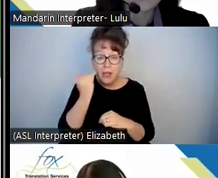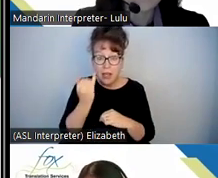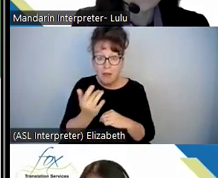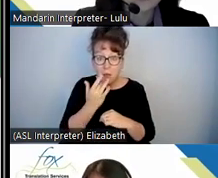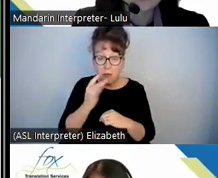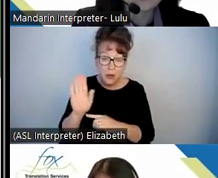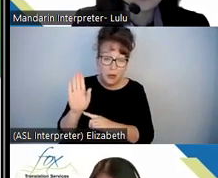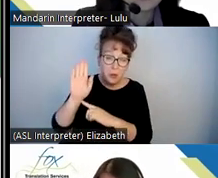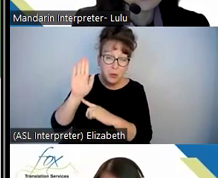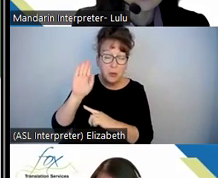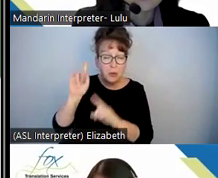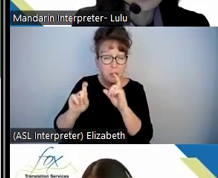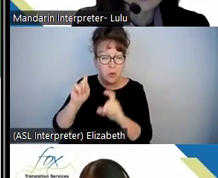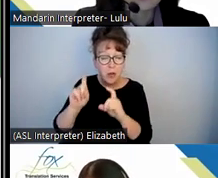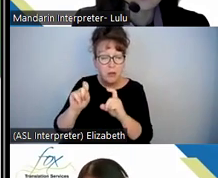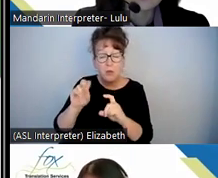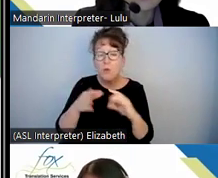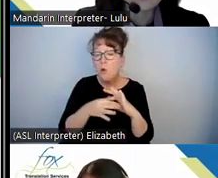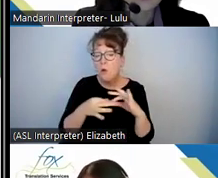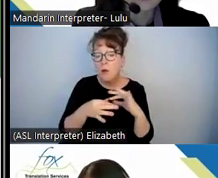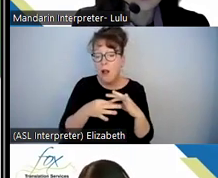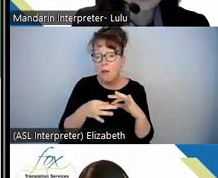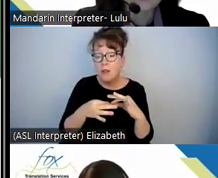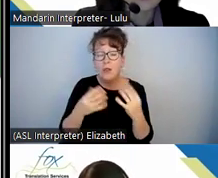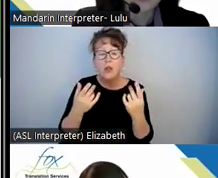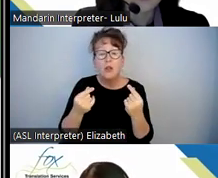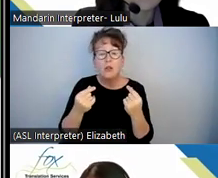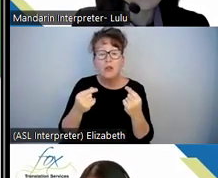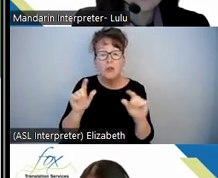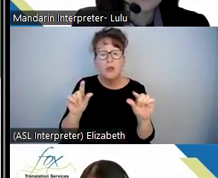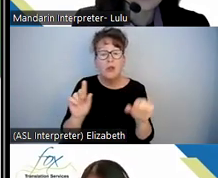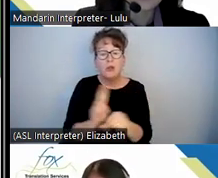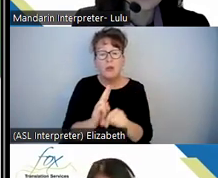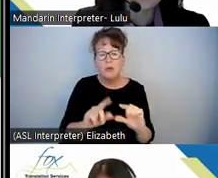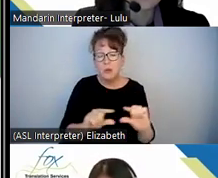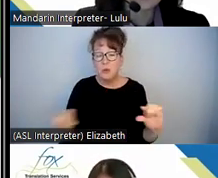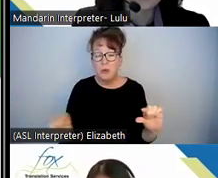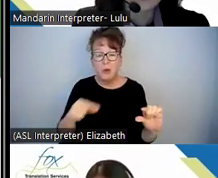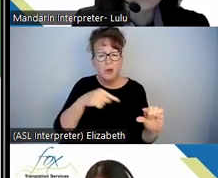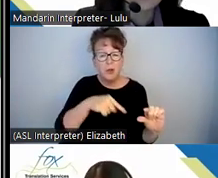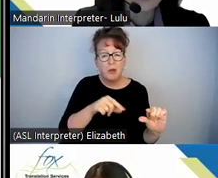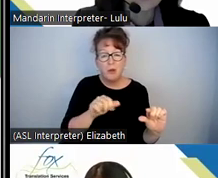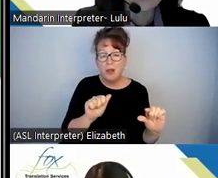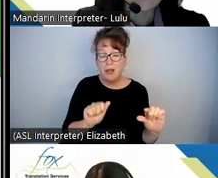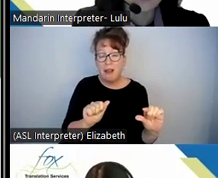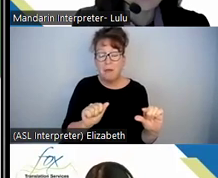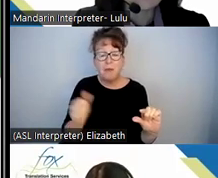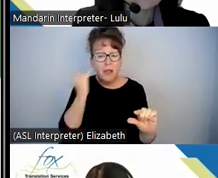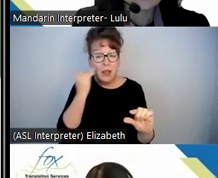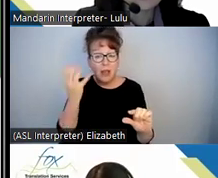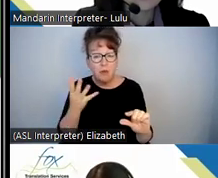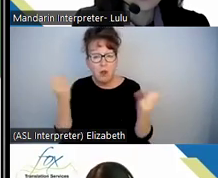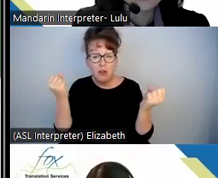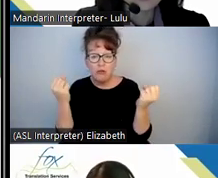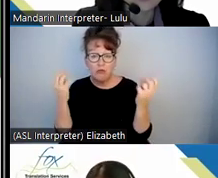nếu anh chị muốn hỏi các câu hỏi và có những cái ý kiến vui lòng gửi câu hỏi vào trong hộp Q&A.